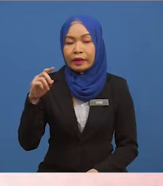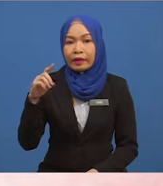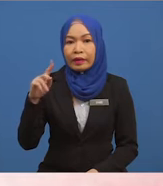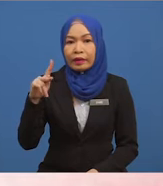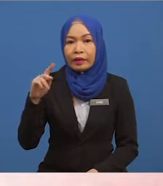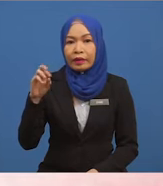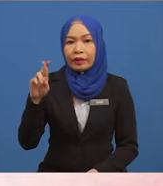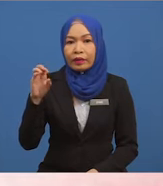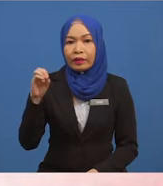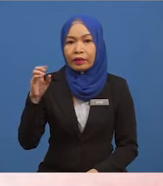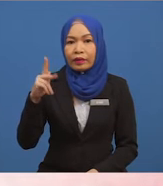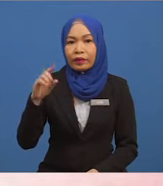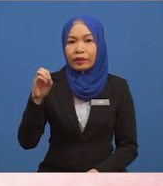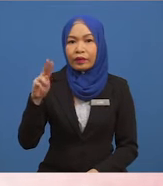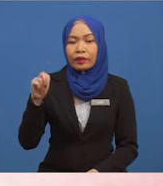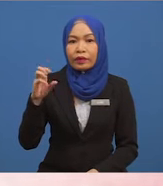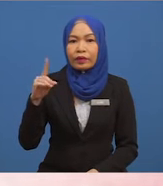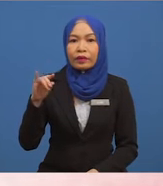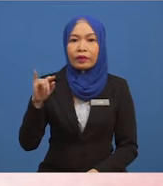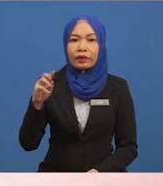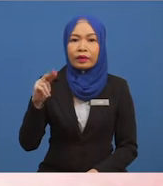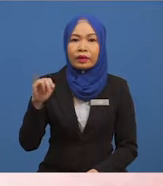berlaku dalam sitoplasma.